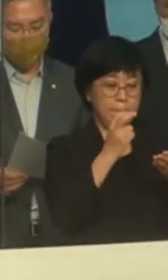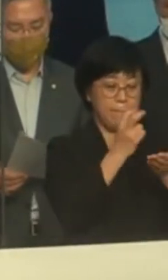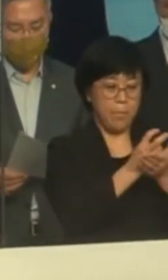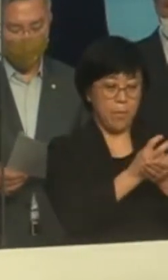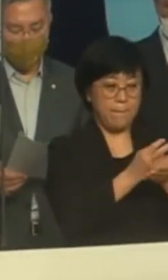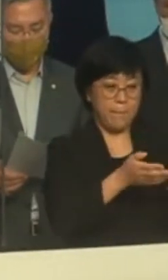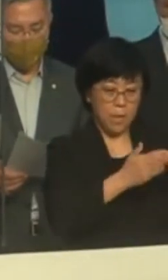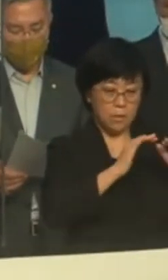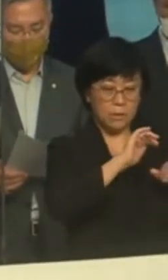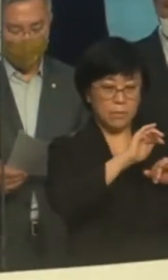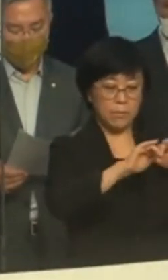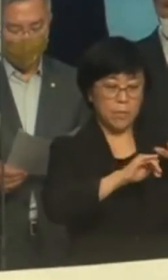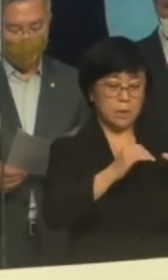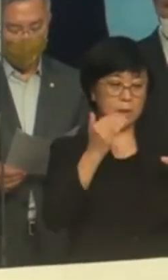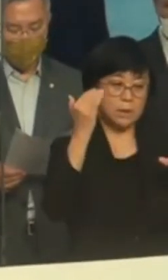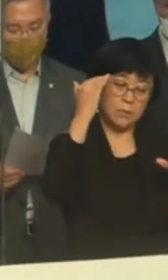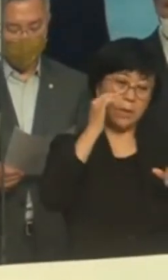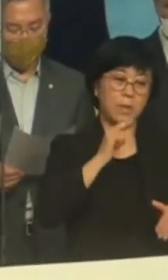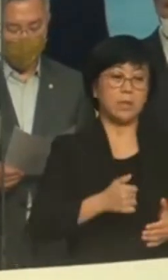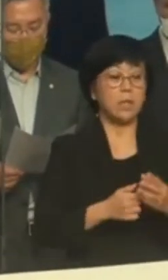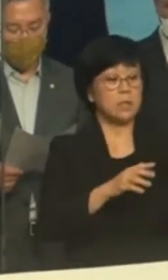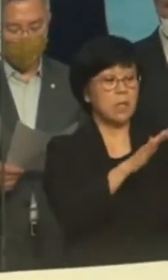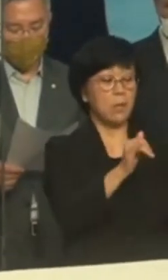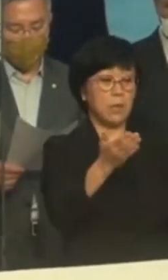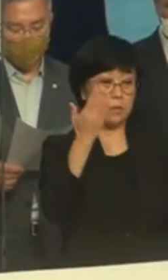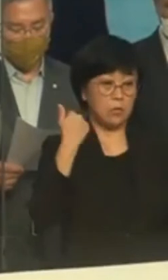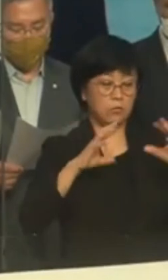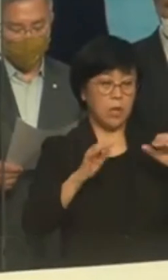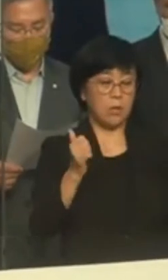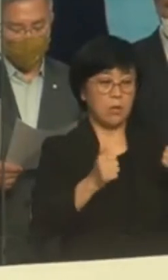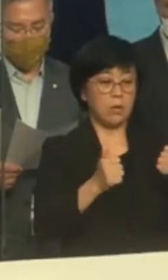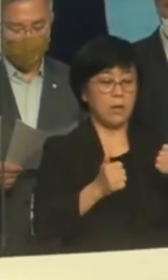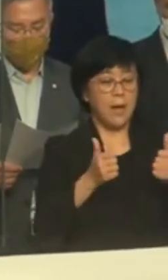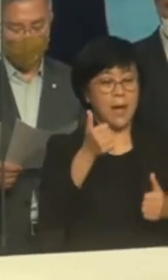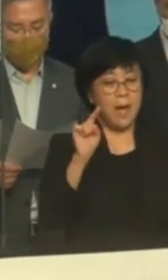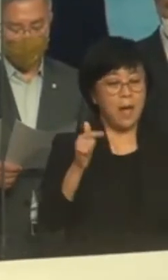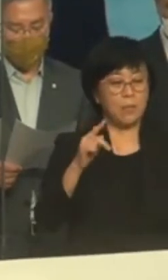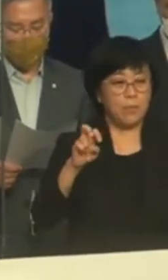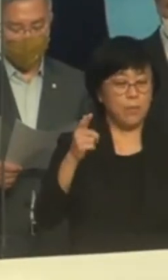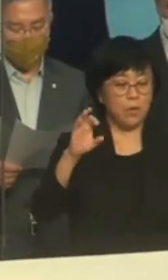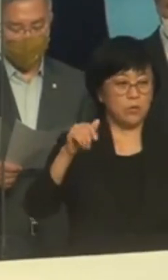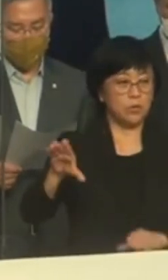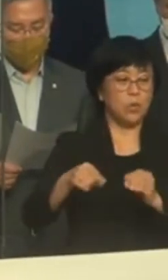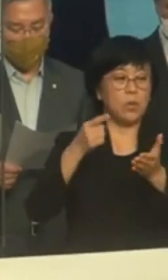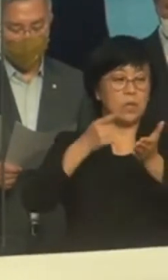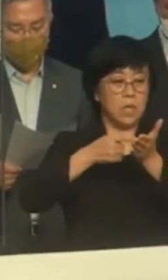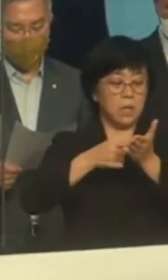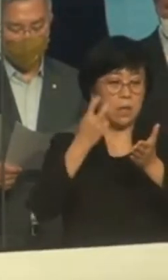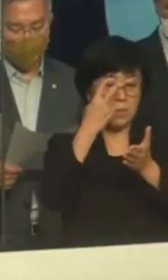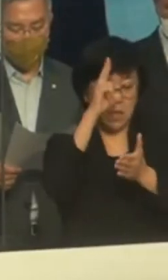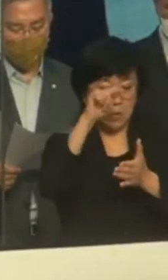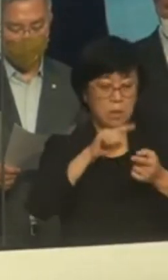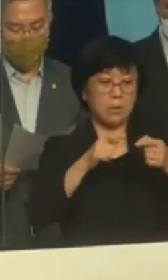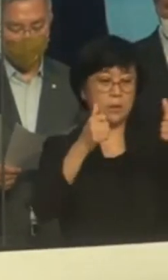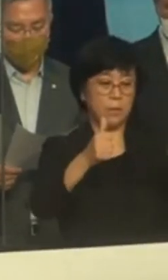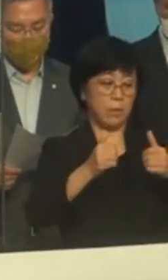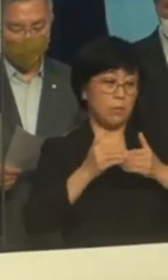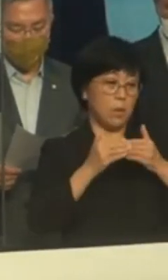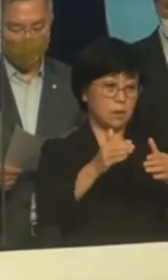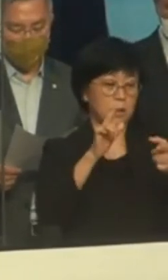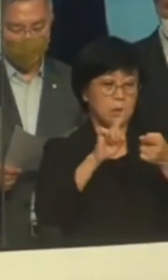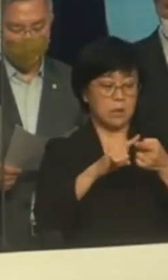입법권 침해입니다. 3명의 전직 의원 사건은 과거 황명수 전 총리 관련 검찰 수사와 재판